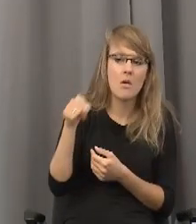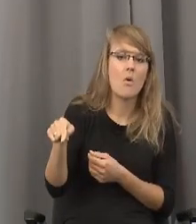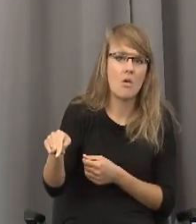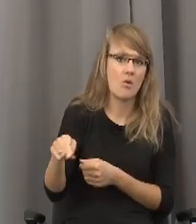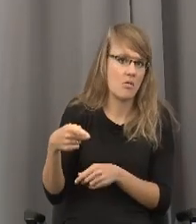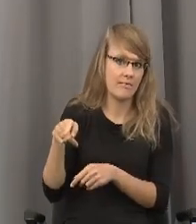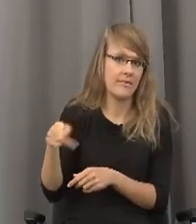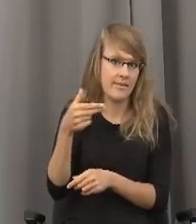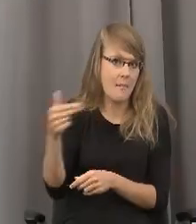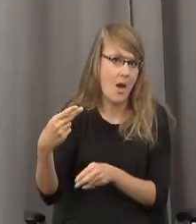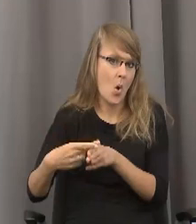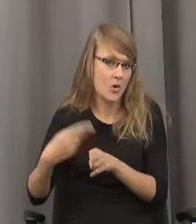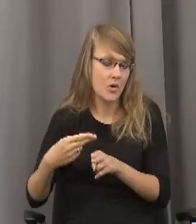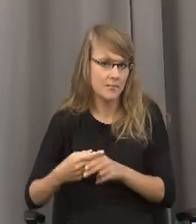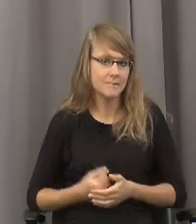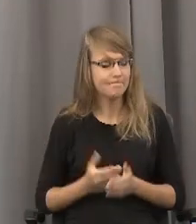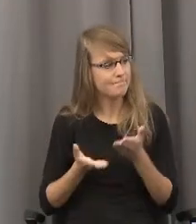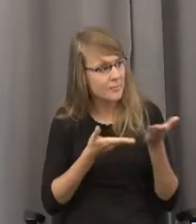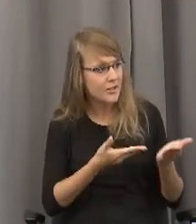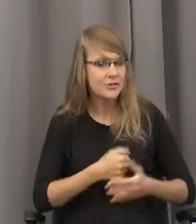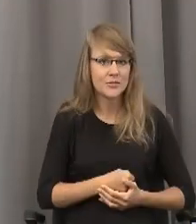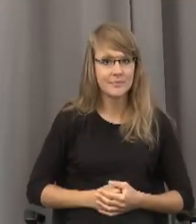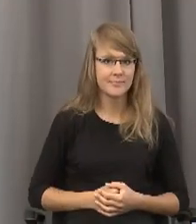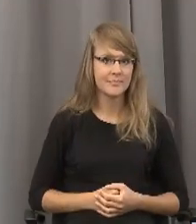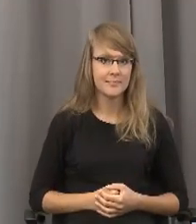rodzinach. Proszę, oddaję panu głos.